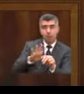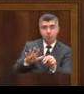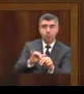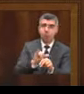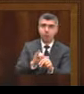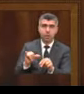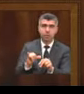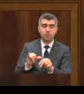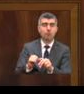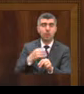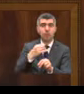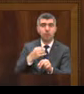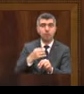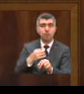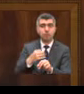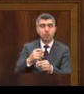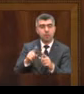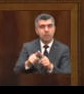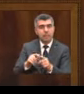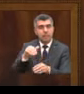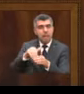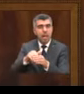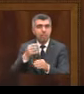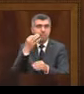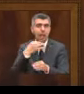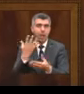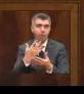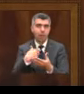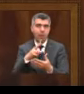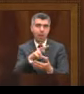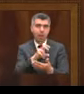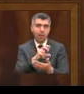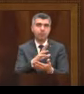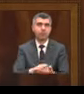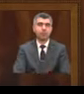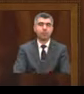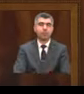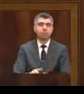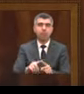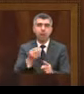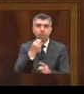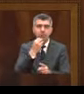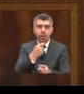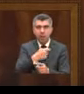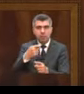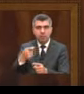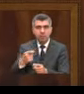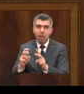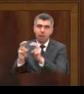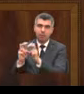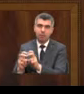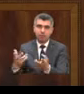الإقليم اللي كنعيش فيه، كانوا في ظروف مزرية، وحتى المستوى ديال التغذية ديالهم كان ناقص جدا.